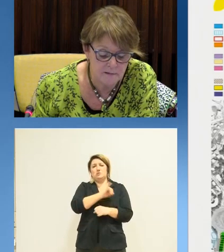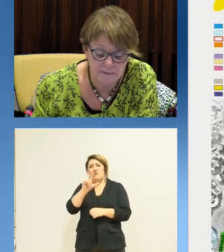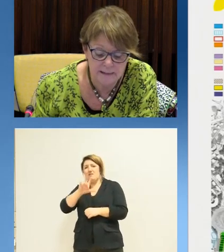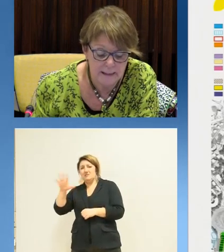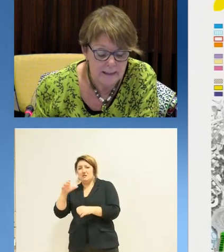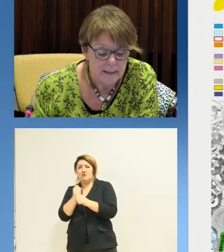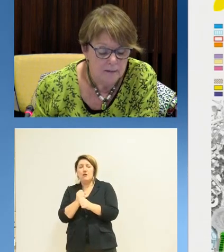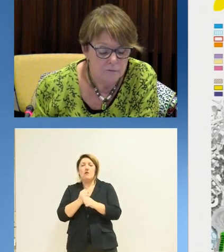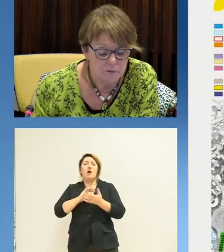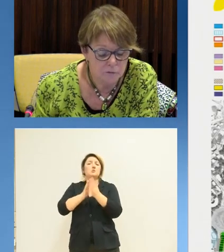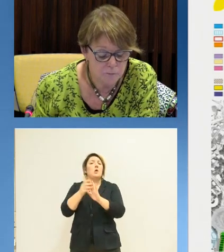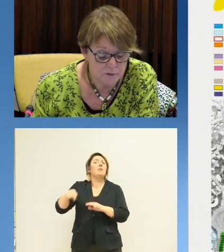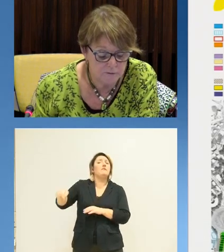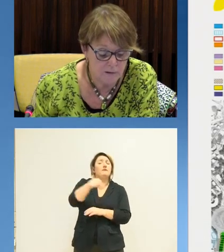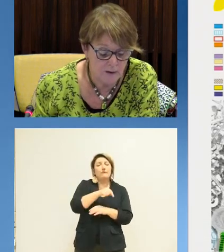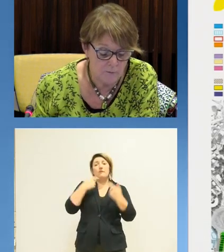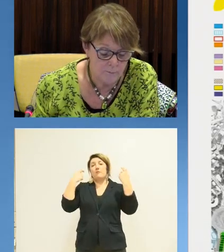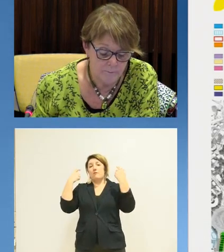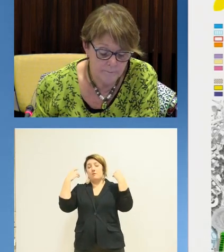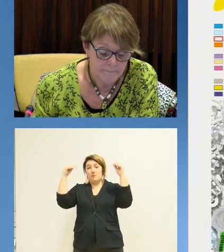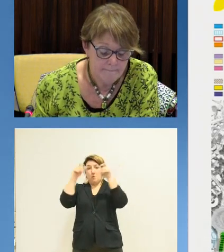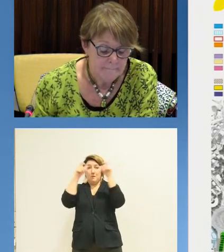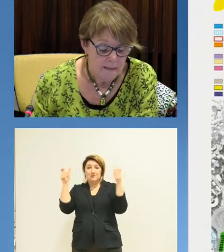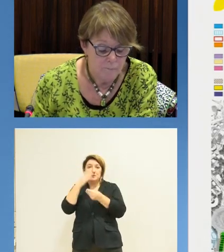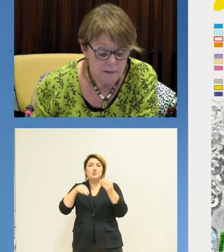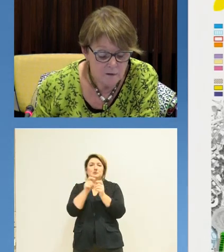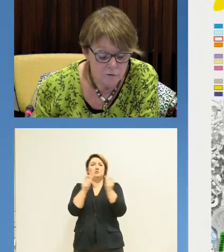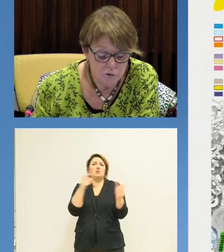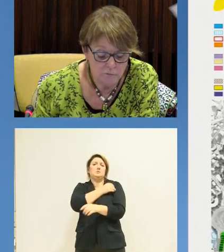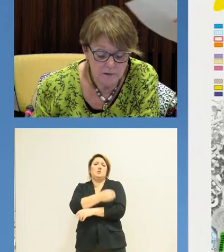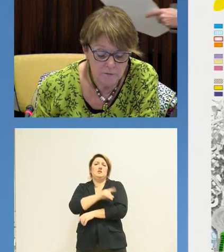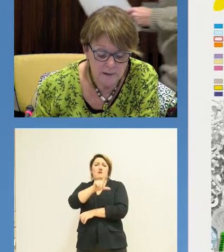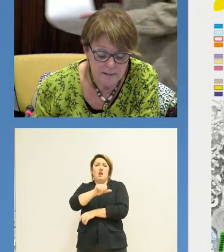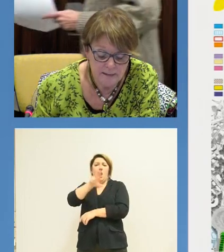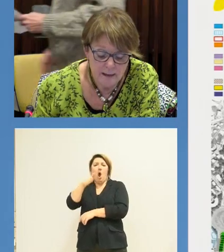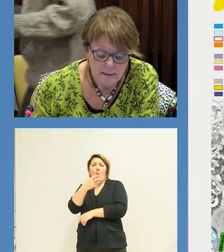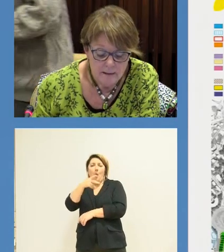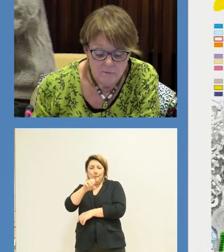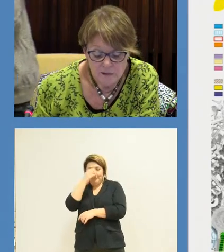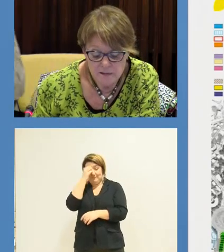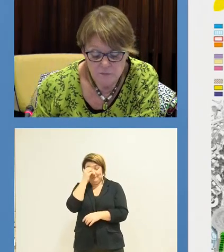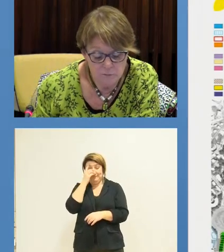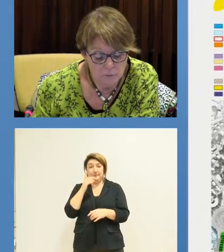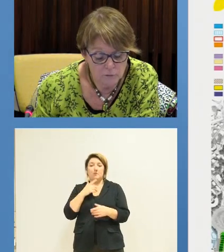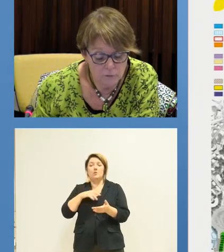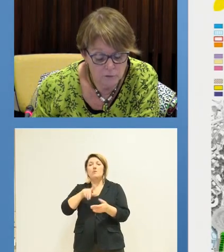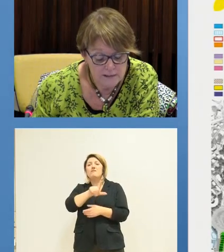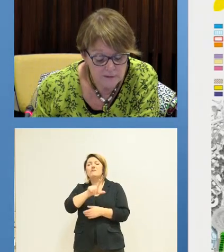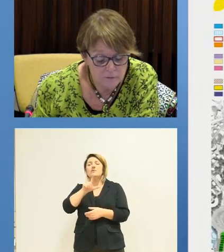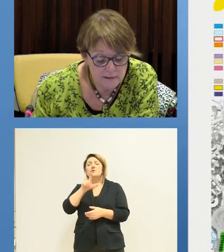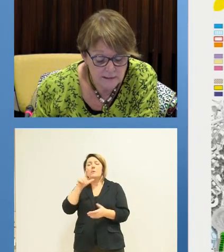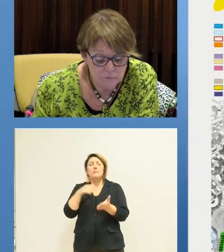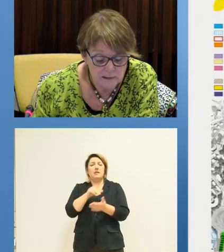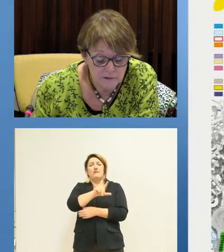reprise des entrées du centre sportif de la rampe pour la clause de revoyure l'habitat voir ci dessous le nom que le